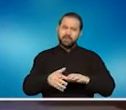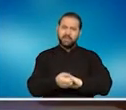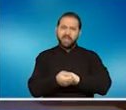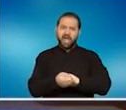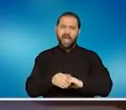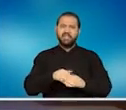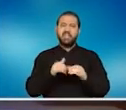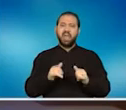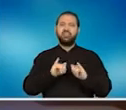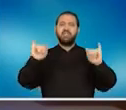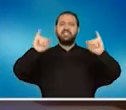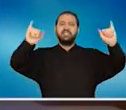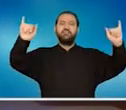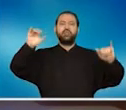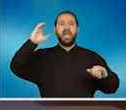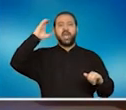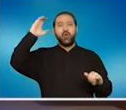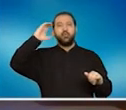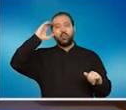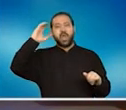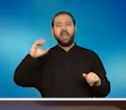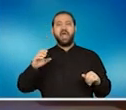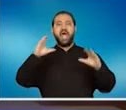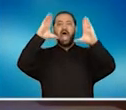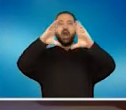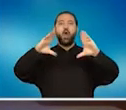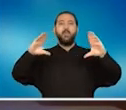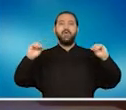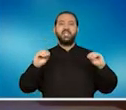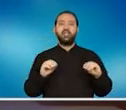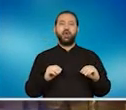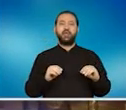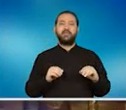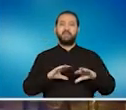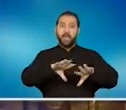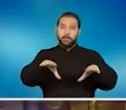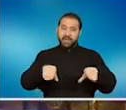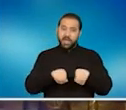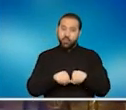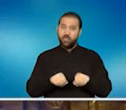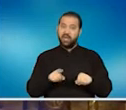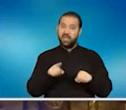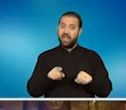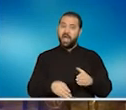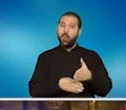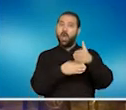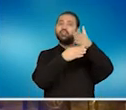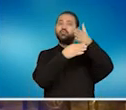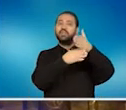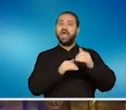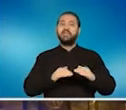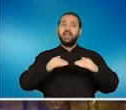în emanciparea aceasta culturală a românilor, împreună, iată că a contribuit